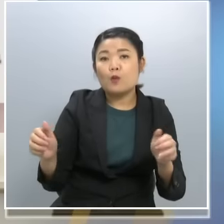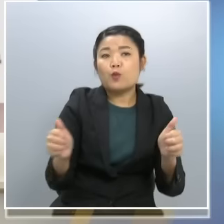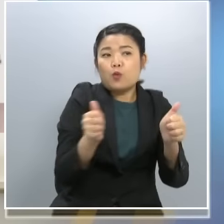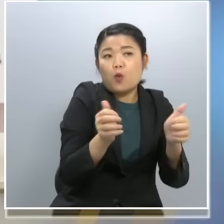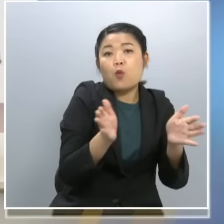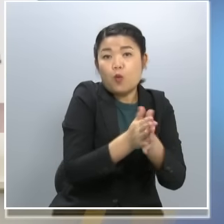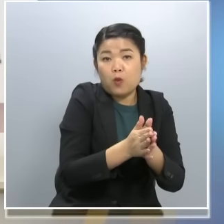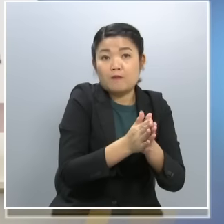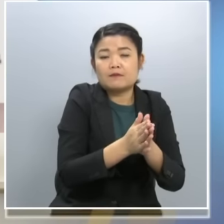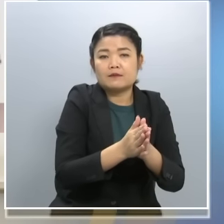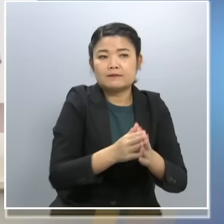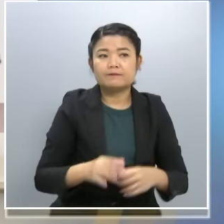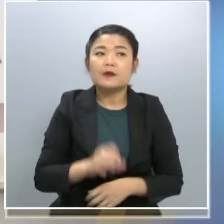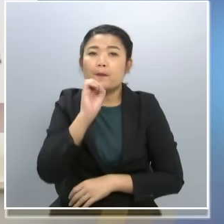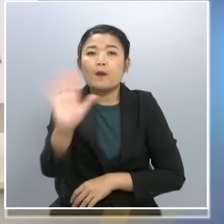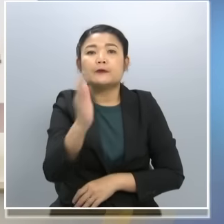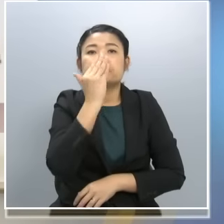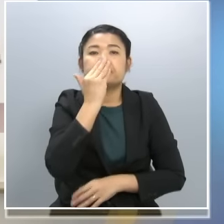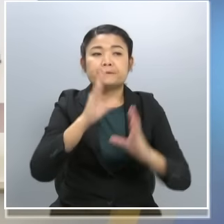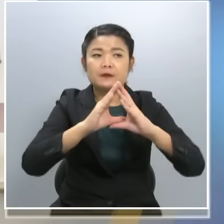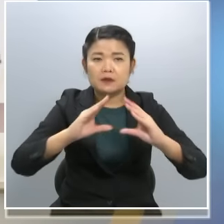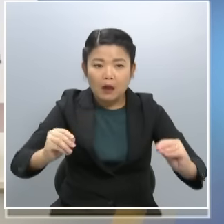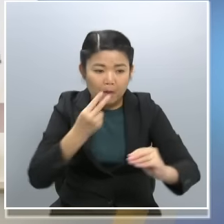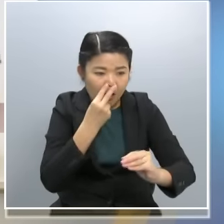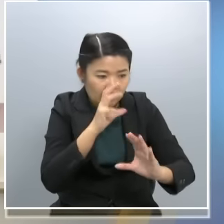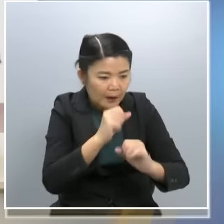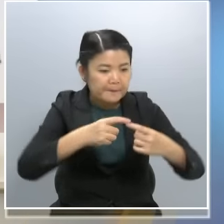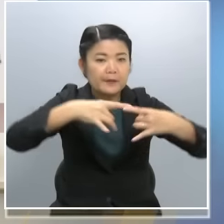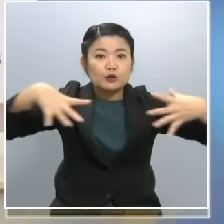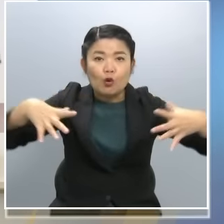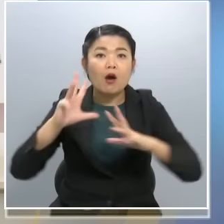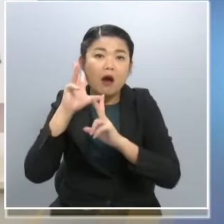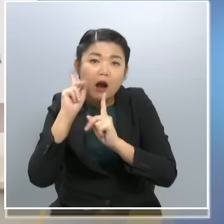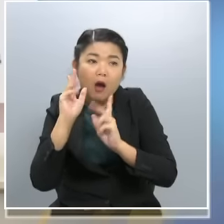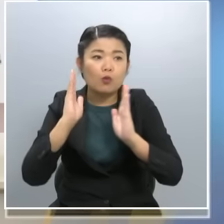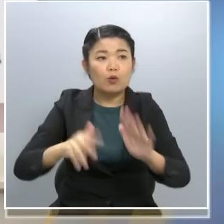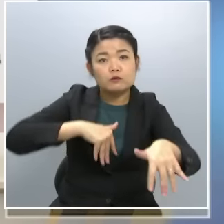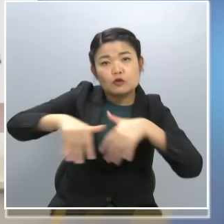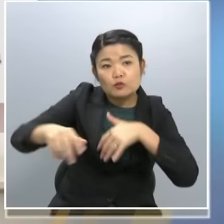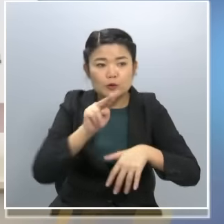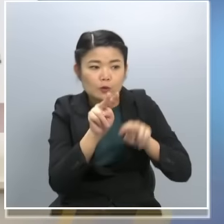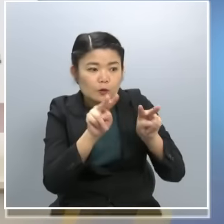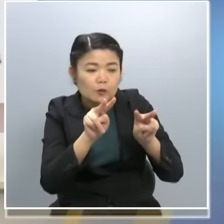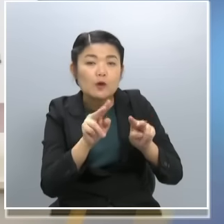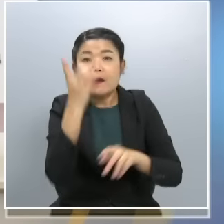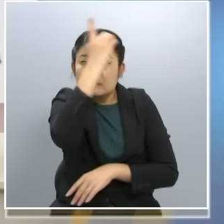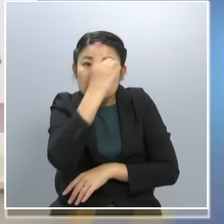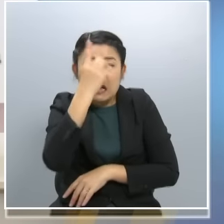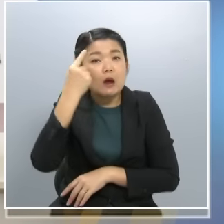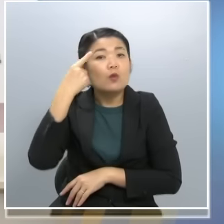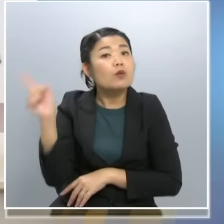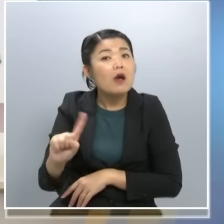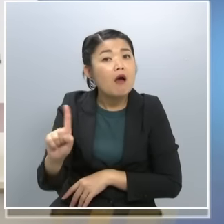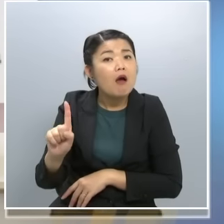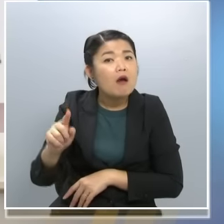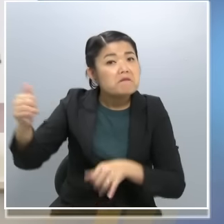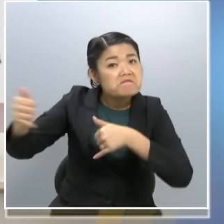ให้ใครรู้พอไปถึงกลับไม่เป็นอย่างที่คิดมีนักข่าวชาวบ้านแห่มาดูดารารู้ได้ไงทุกคนมาแบบ